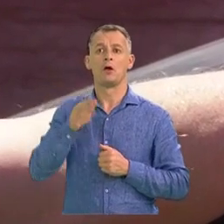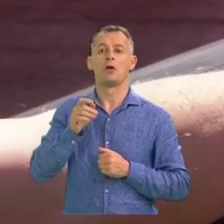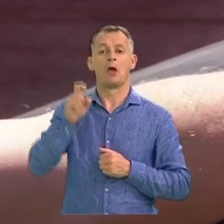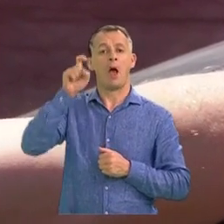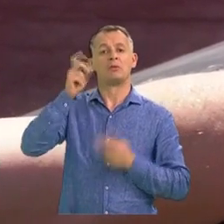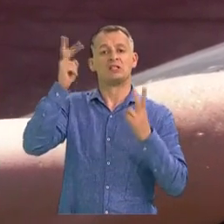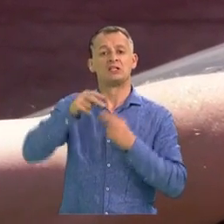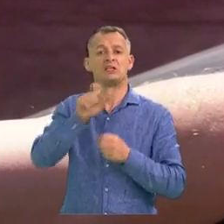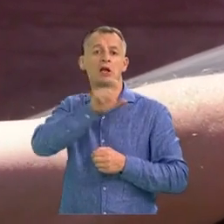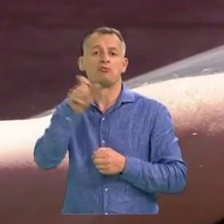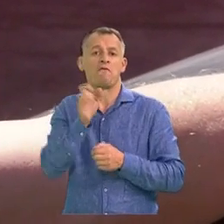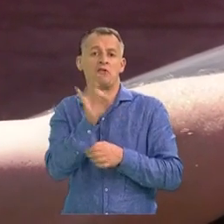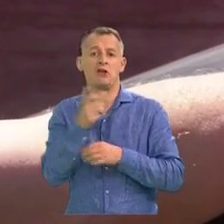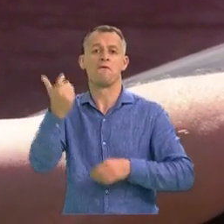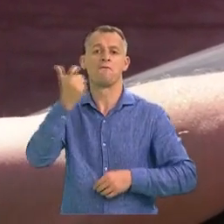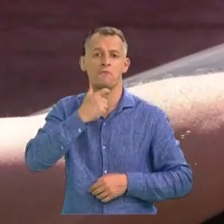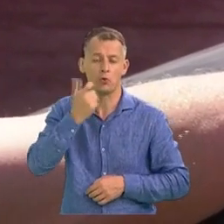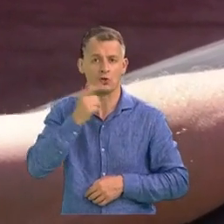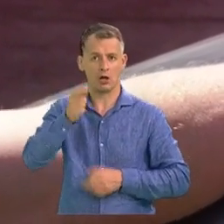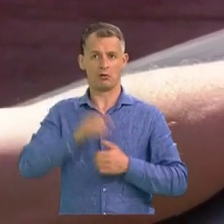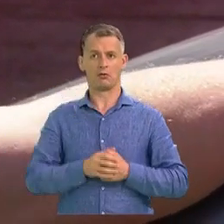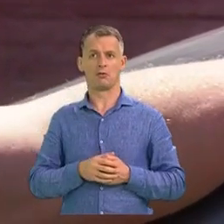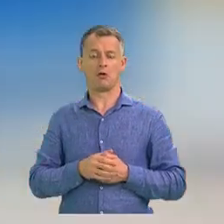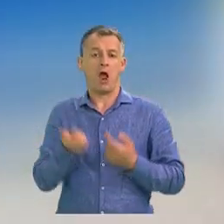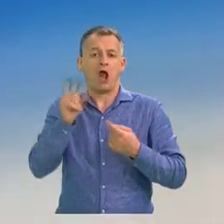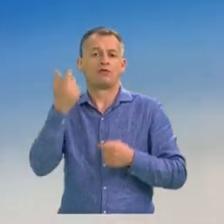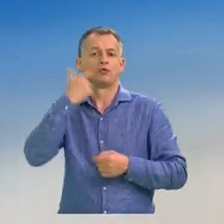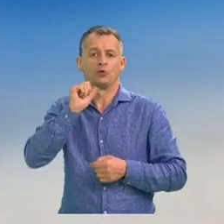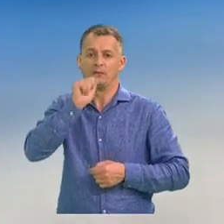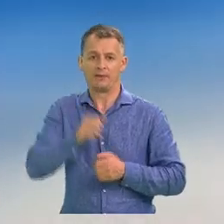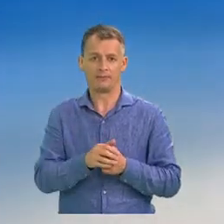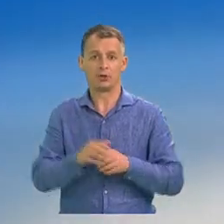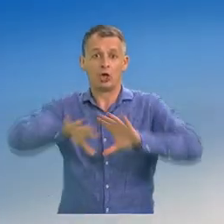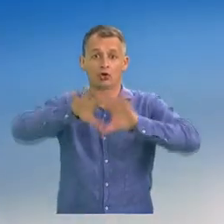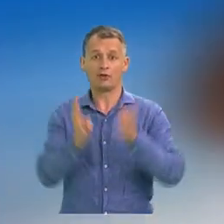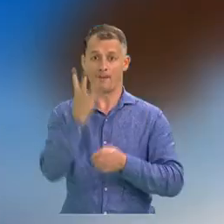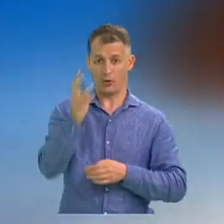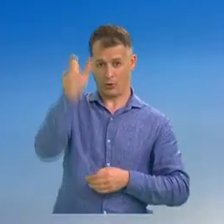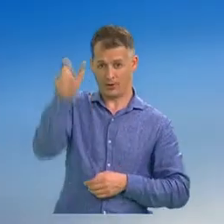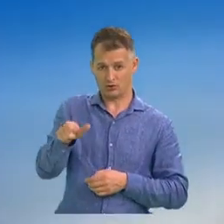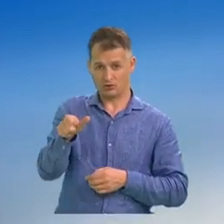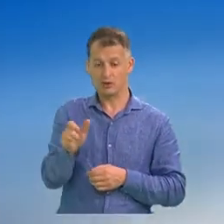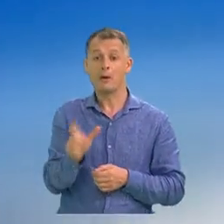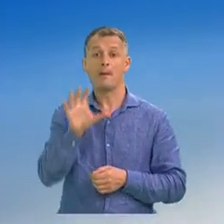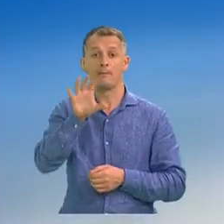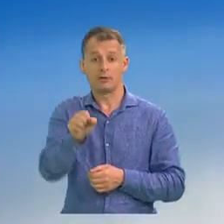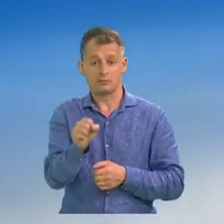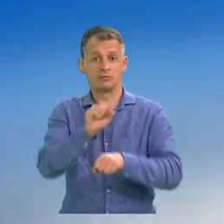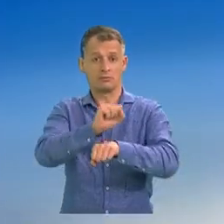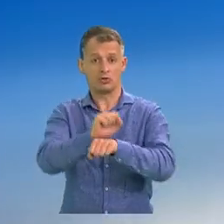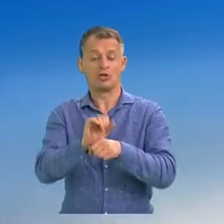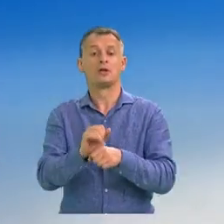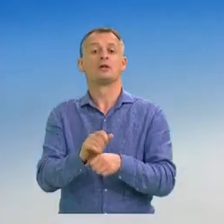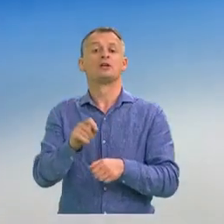și fructele astea, altceva nu mai știu nimic. În total, 4 persoane au fost reținute, iar procurorii au cerut arestarea lor